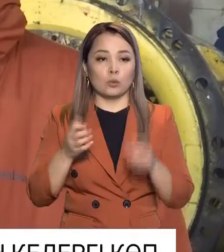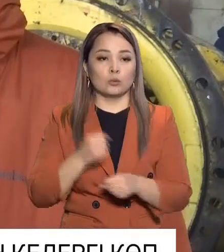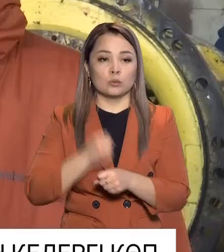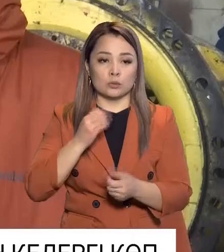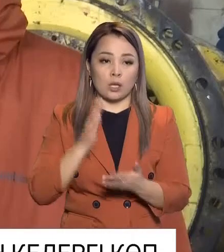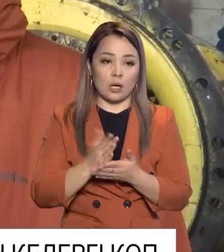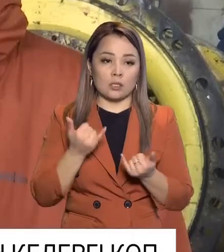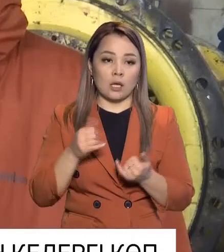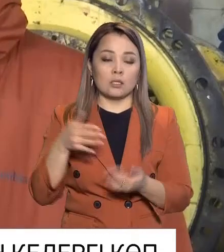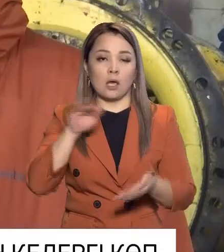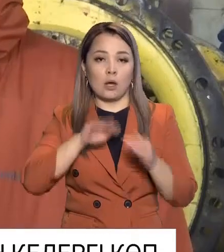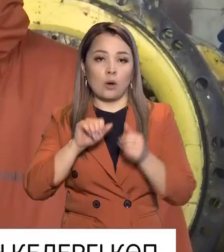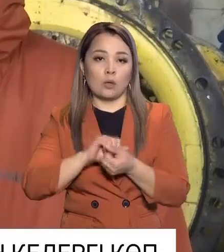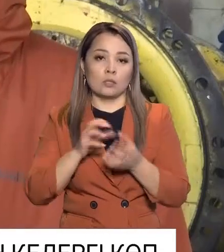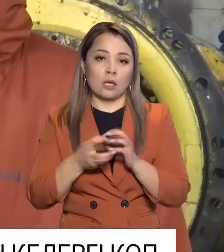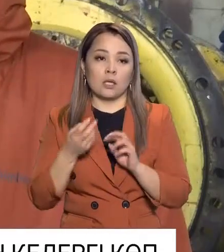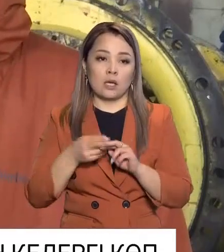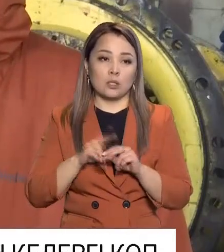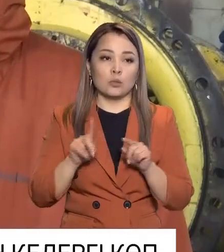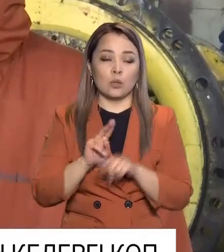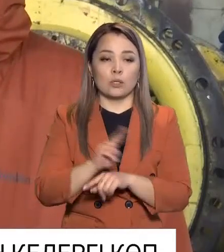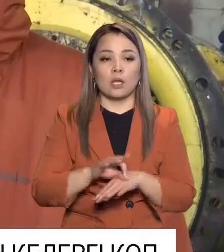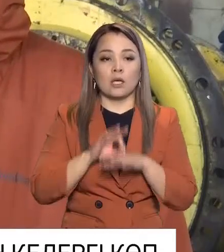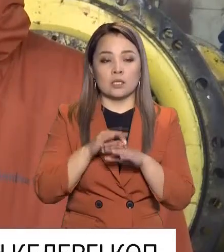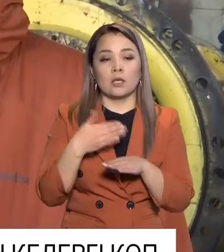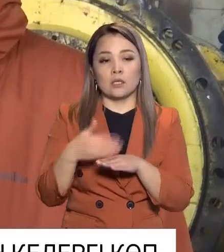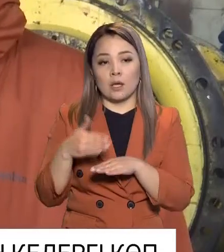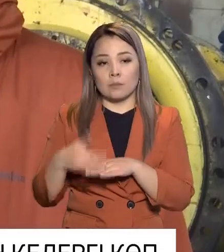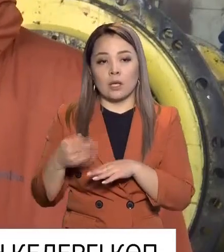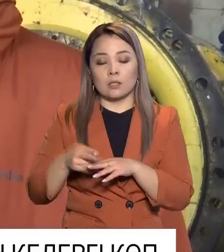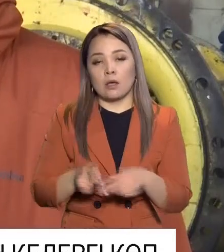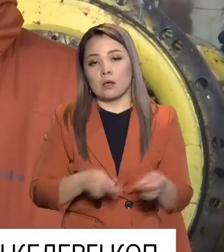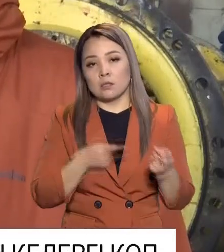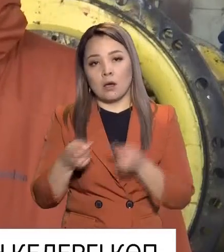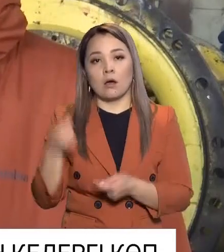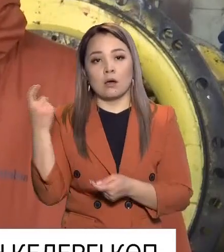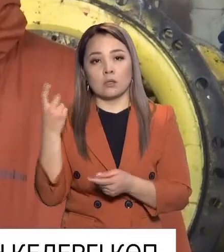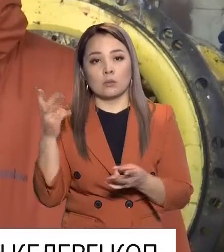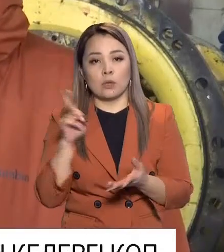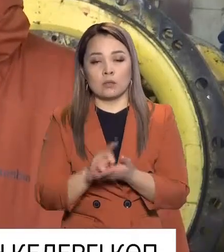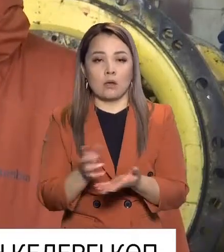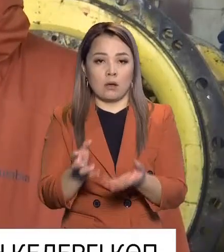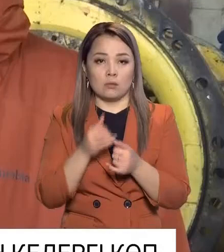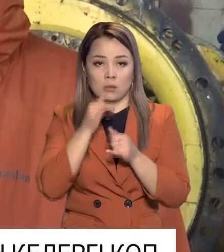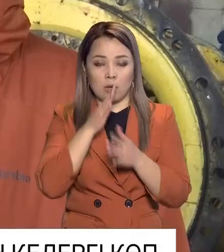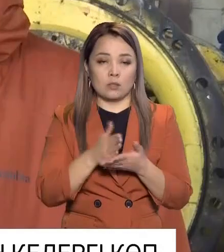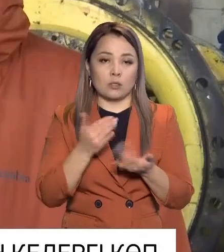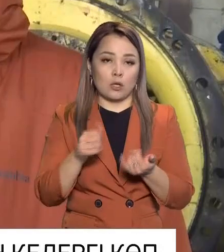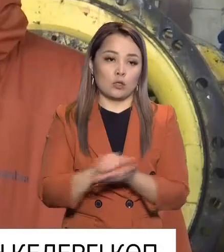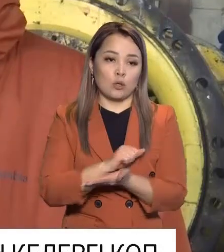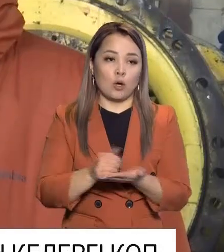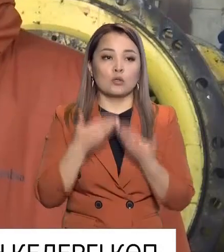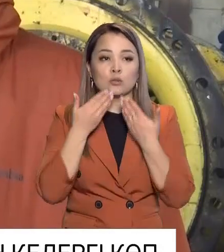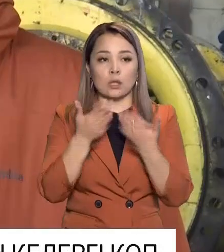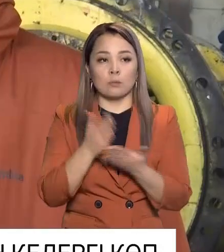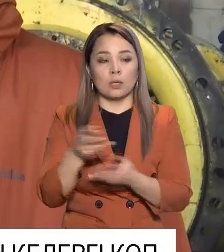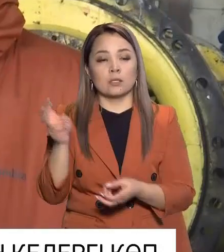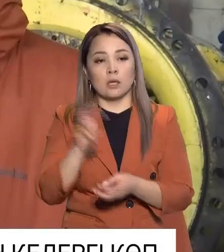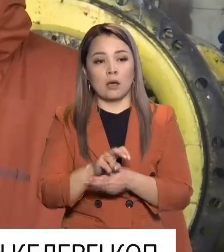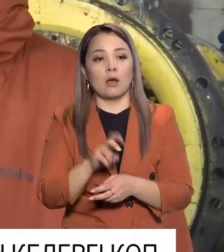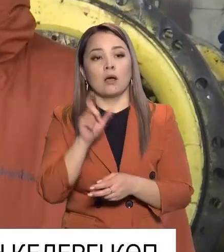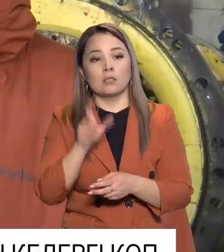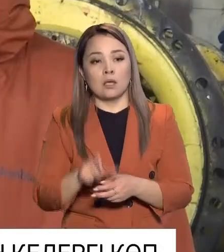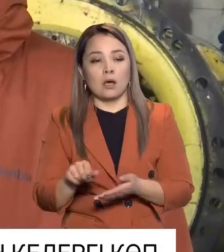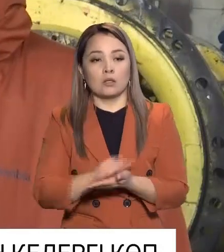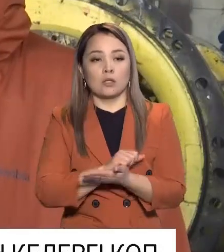жіберген. Мысалға Тау-кен техникасы сайманы жөндеуге алып кірсе, оның иесі қайта алып шығу үшін қиналады. Жоқ құжатты сұрайды. Келген адамның кірген